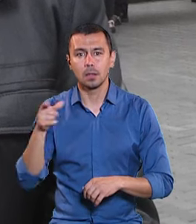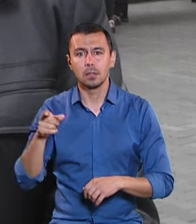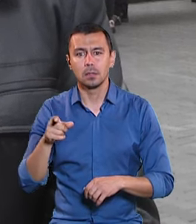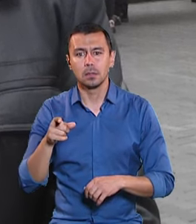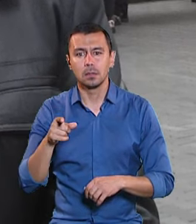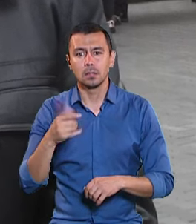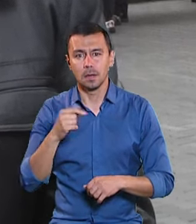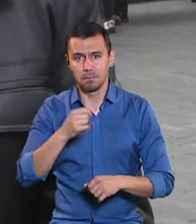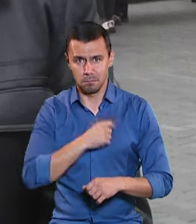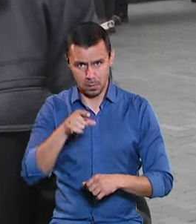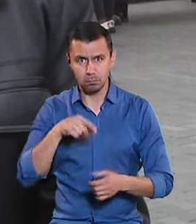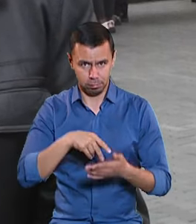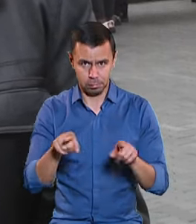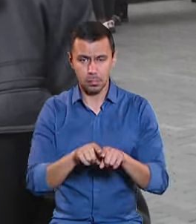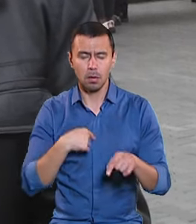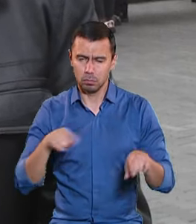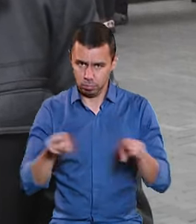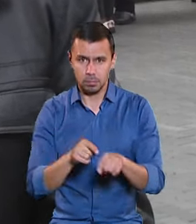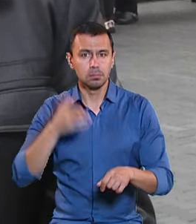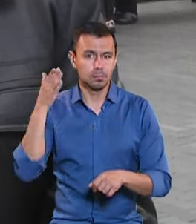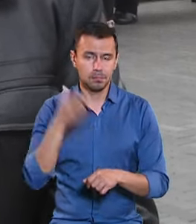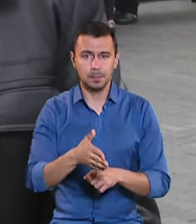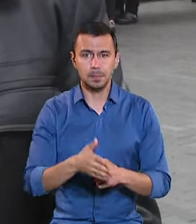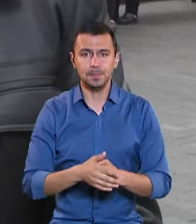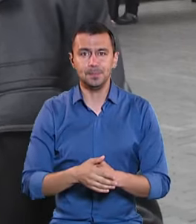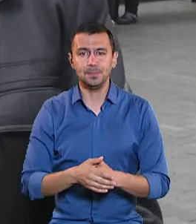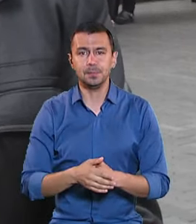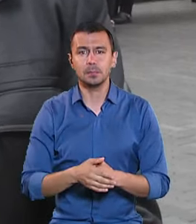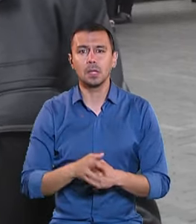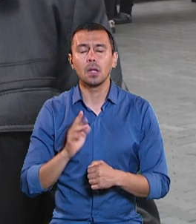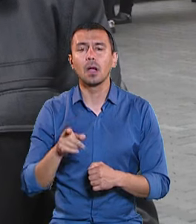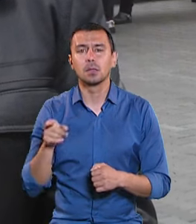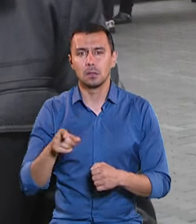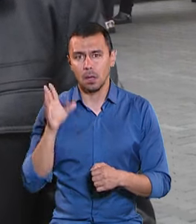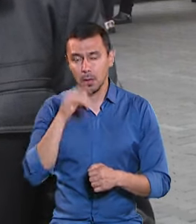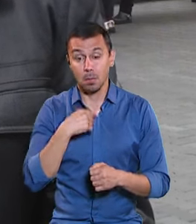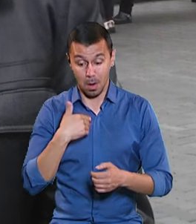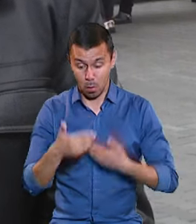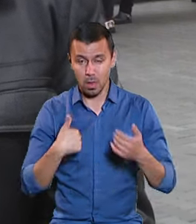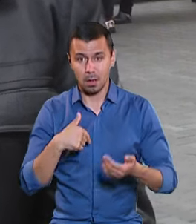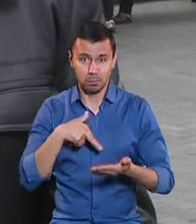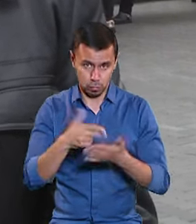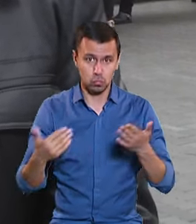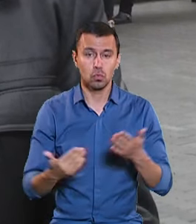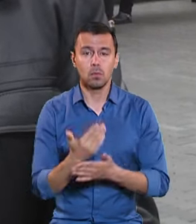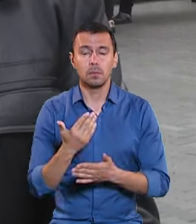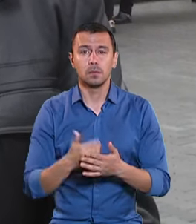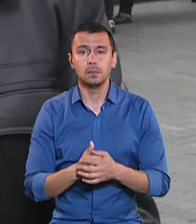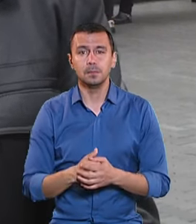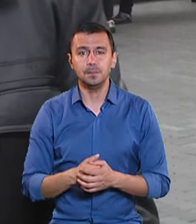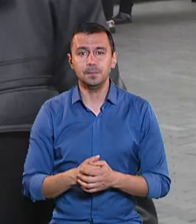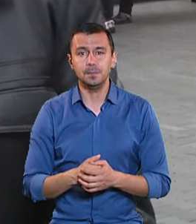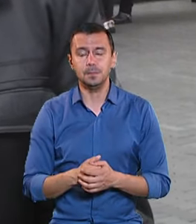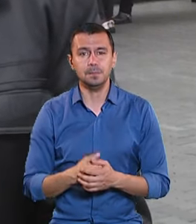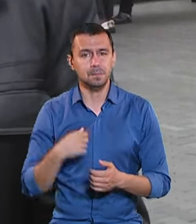зараз призивали, він каже, папа, я би все одно пішов. Я кажу, ну як же ти ходити? Каже, якщо б я ходив, я би пішов. От. От